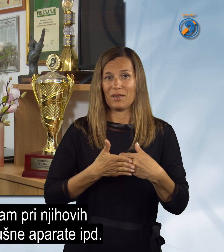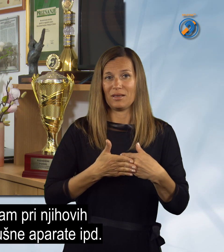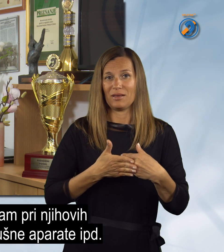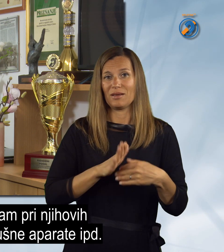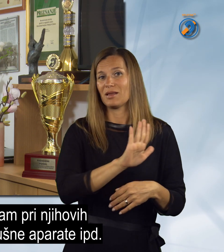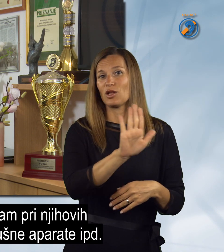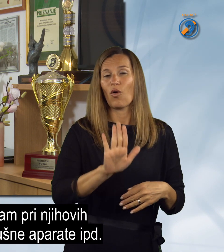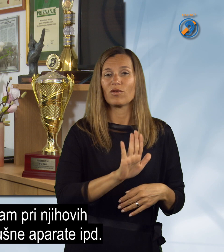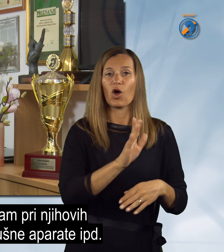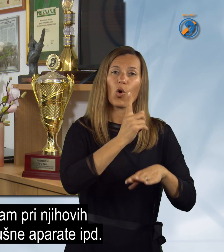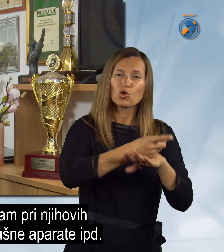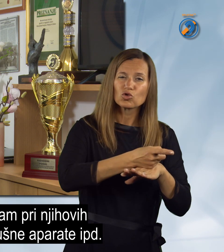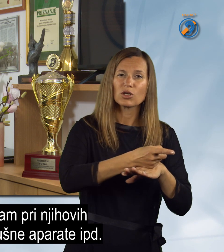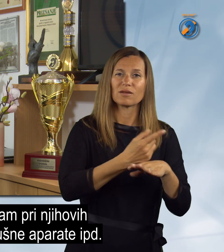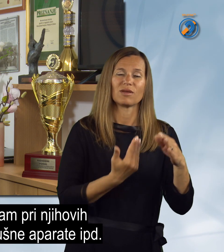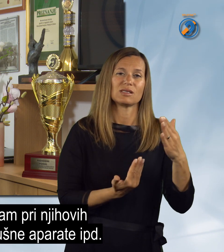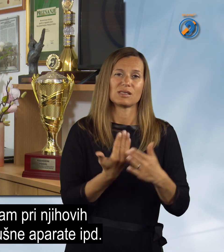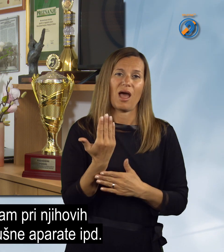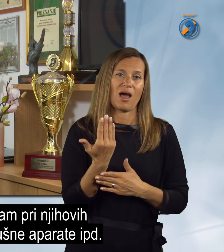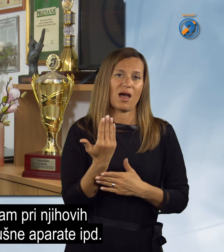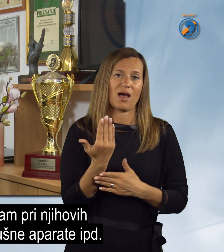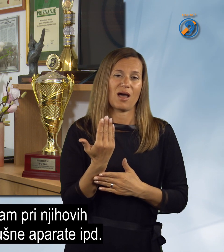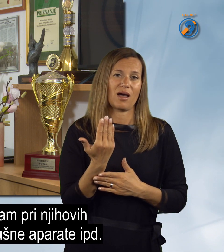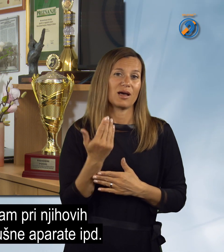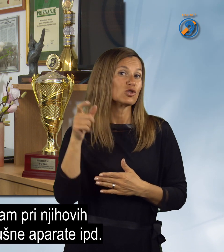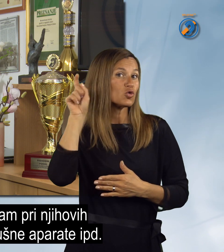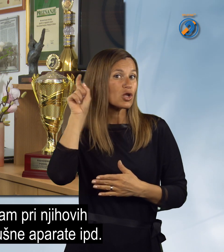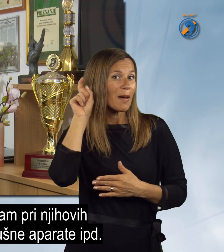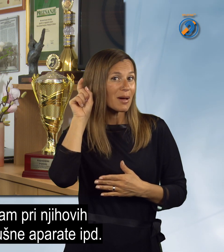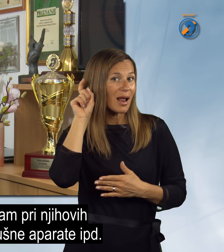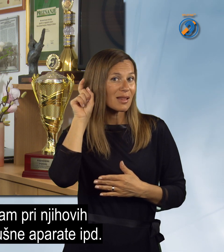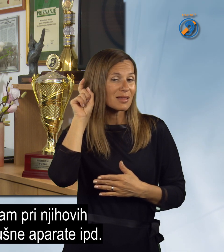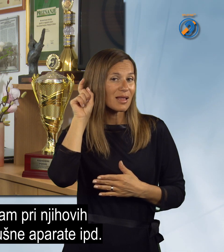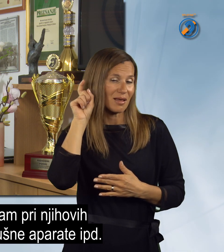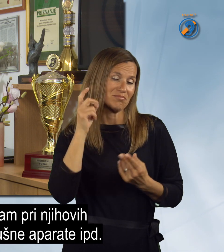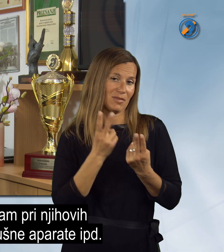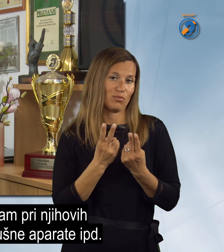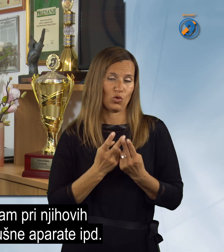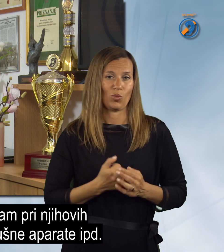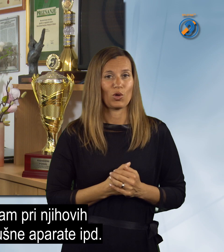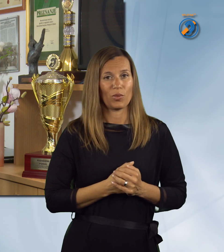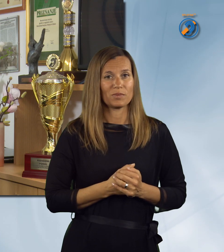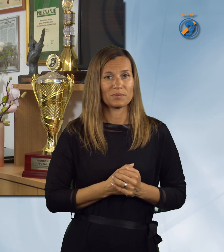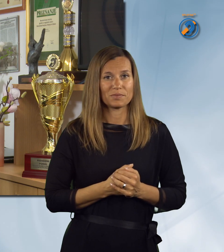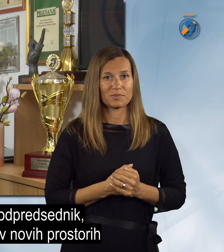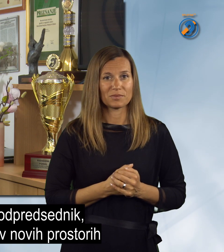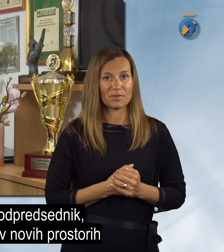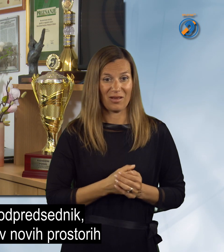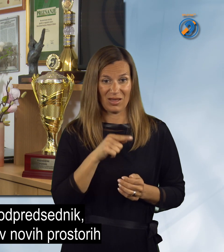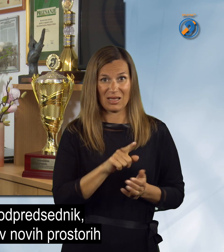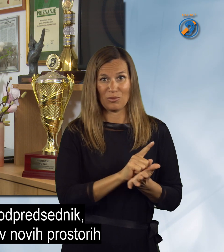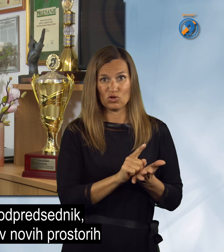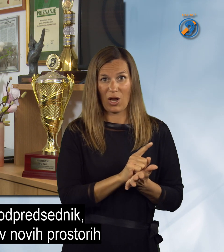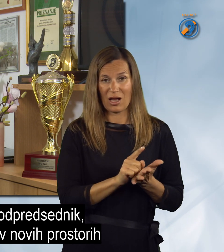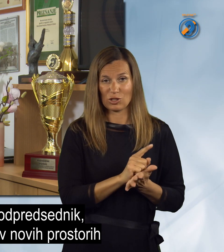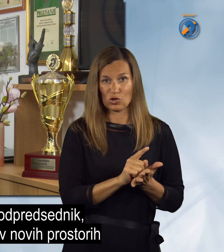pri njihovih odločitvah za slušne aparate in podobno.